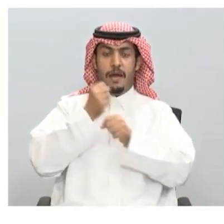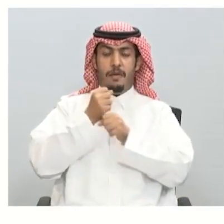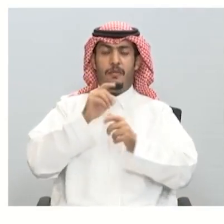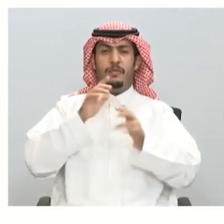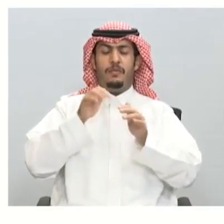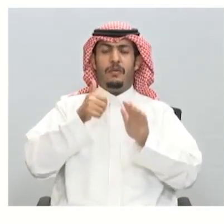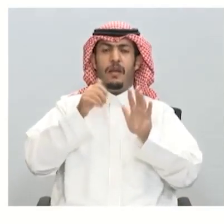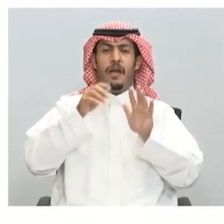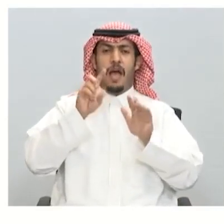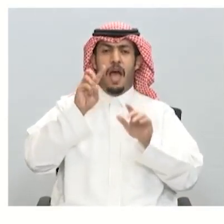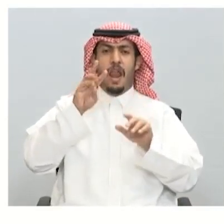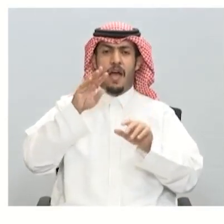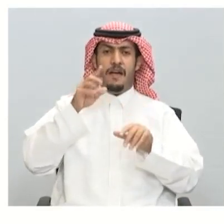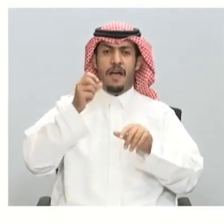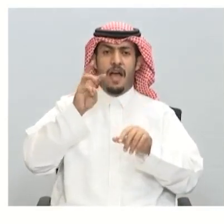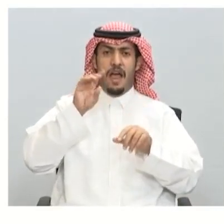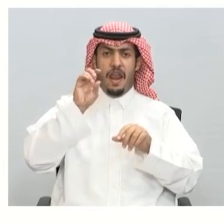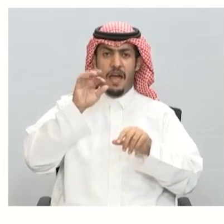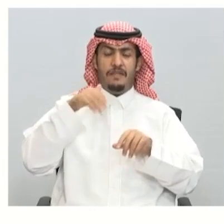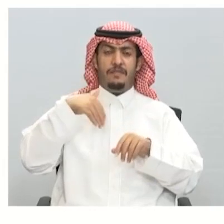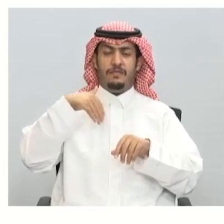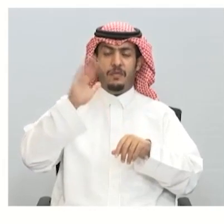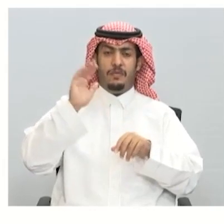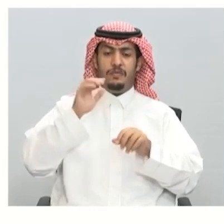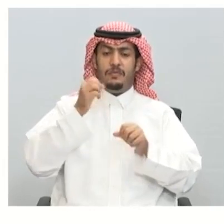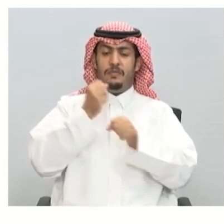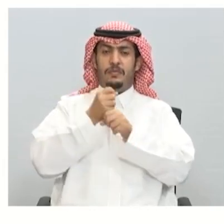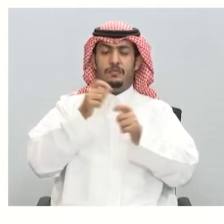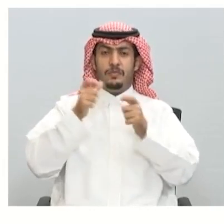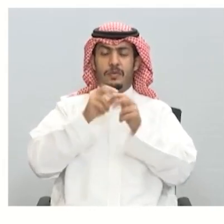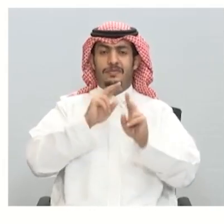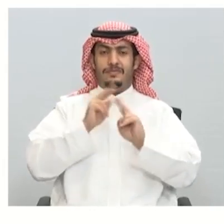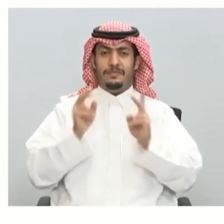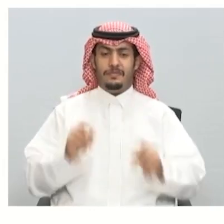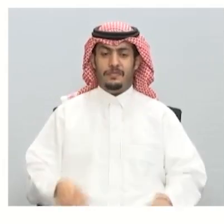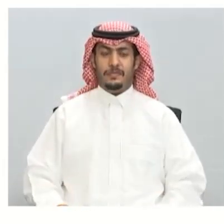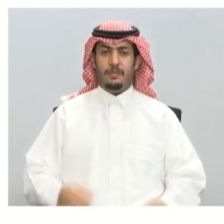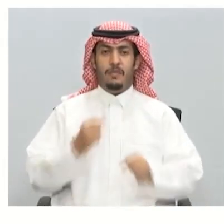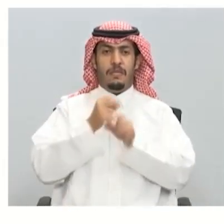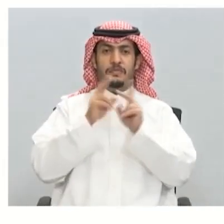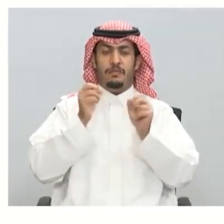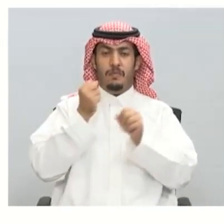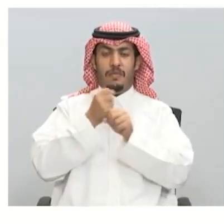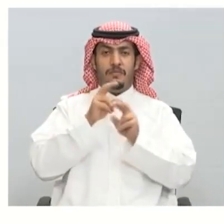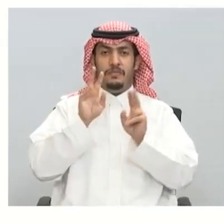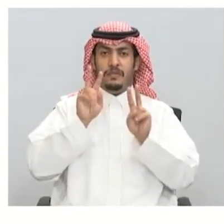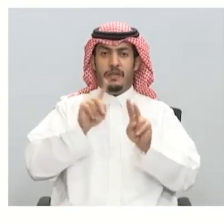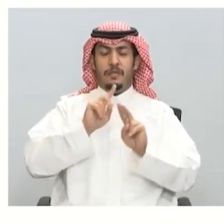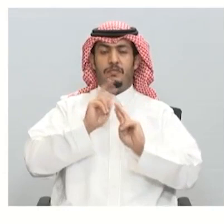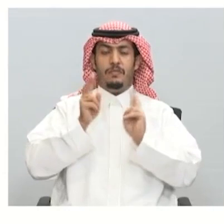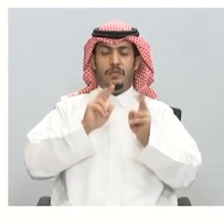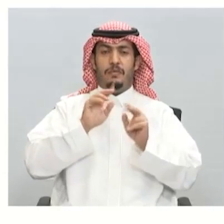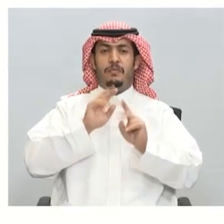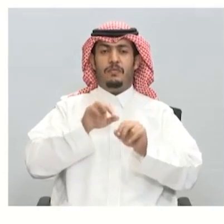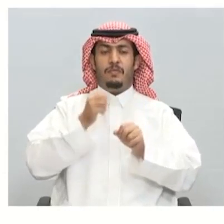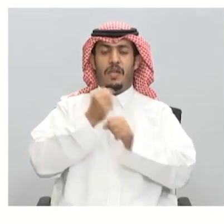من الشركات التي تقدم مجموعه ماذا متنوعه من الوظائف لا يوجد وظائف بشكلها او بشكل